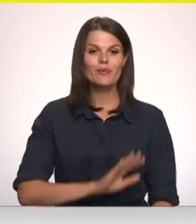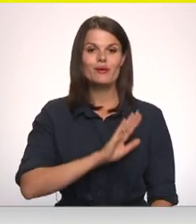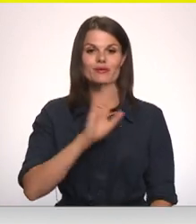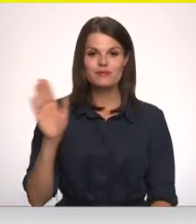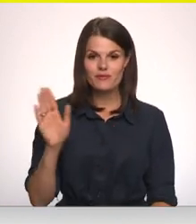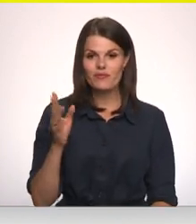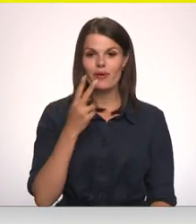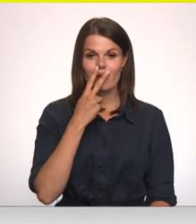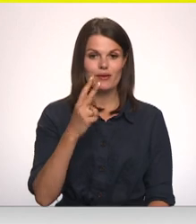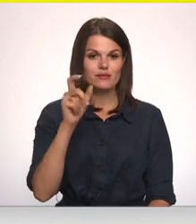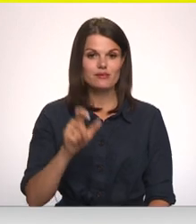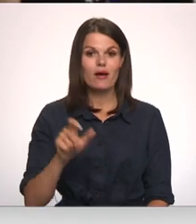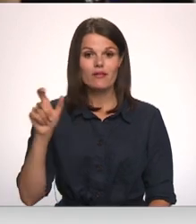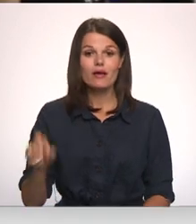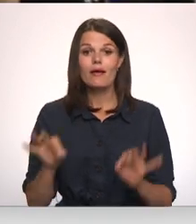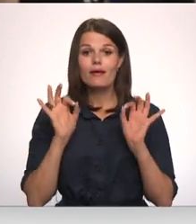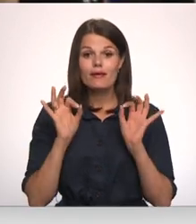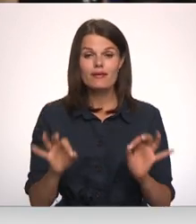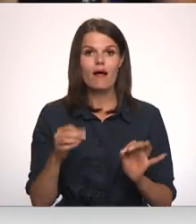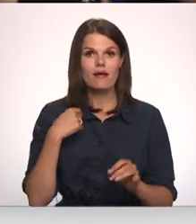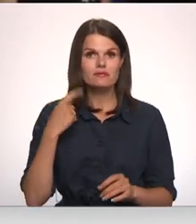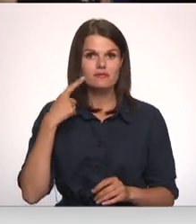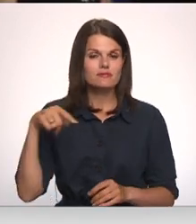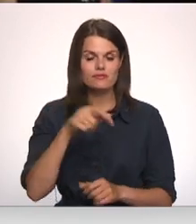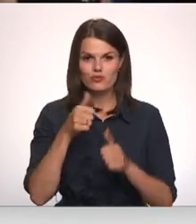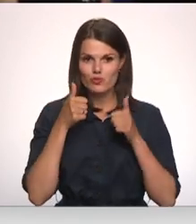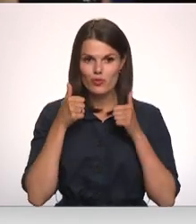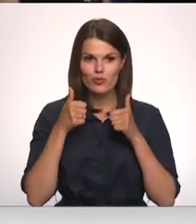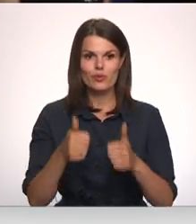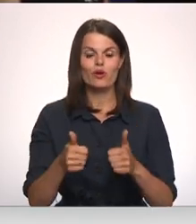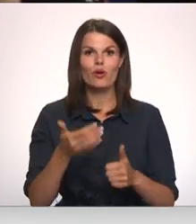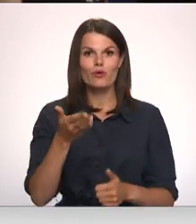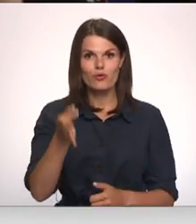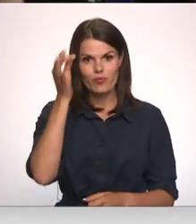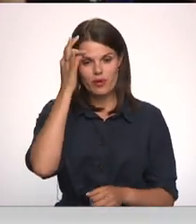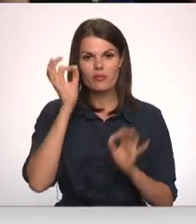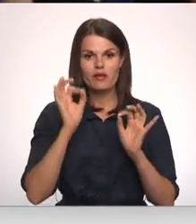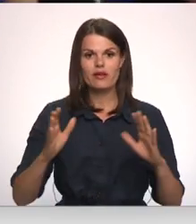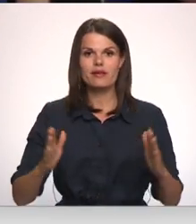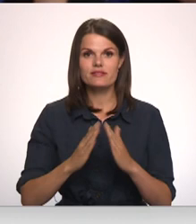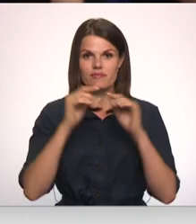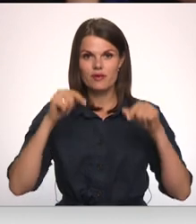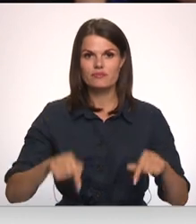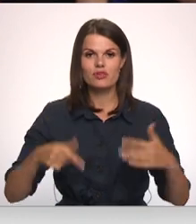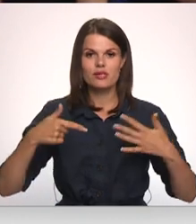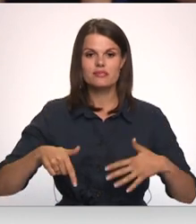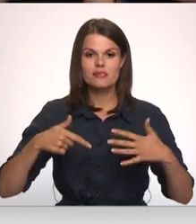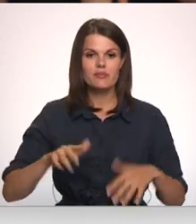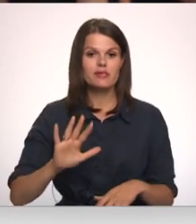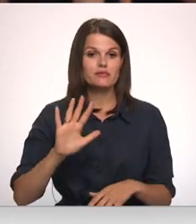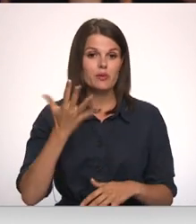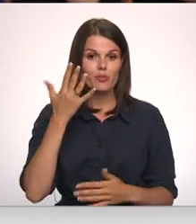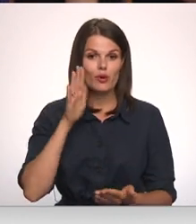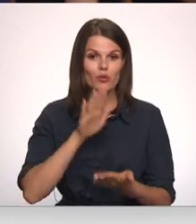Sveiks, Jāni, sveicināti skatītāji. Jā, dzirdu jūs ļoti labi. Tu pieminēji, kad svinam šeit 75. Gada dienu